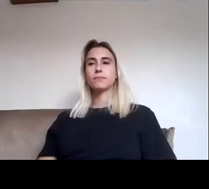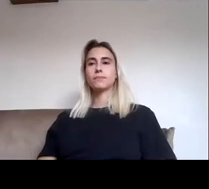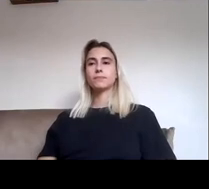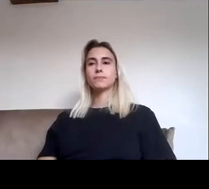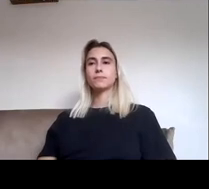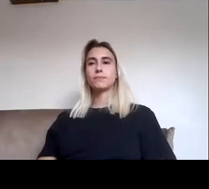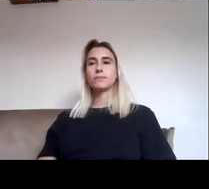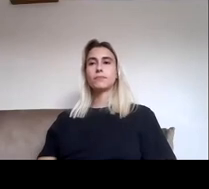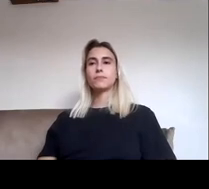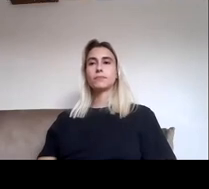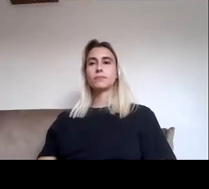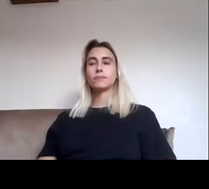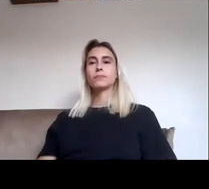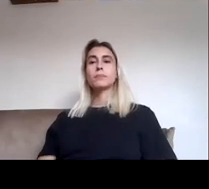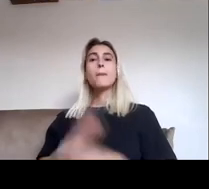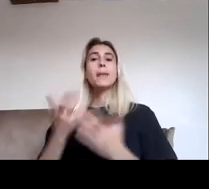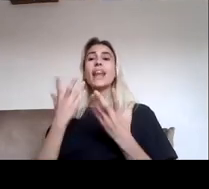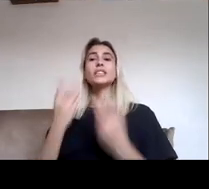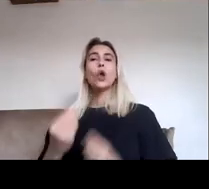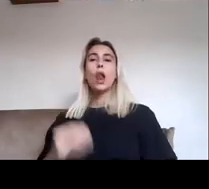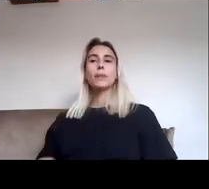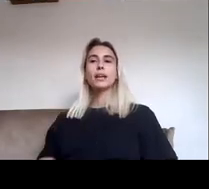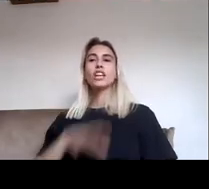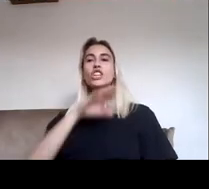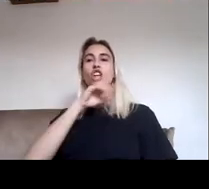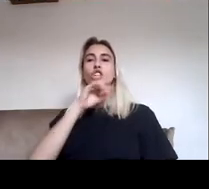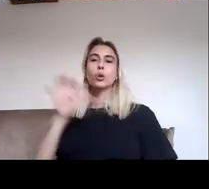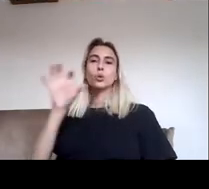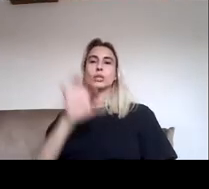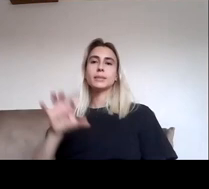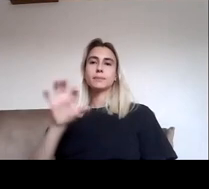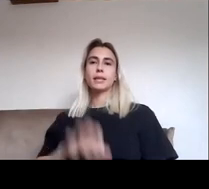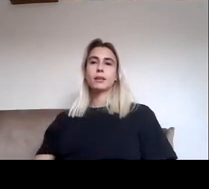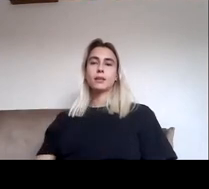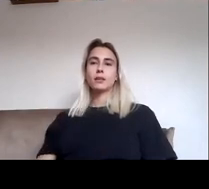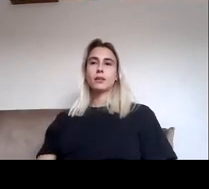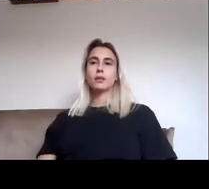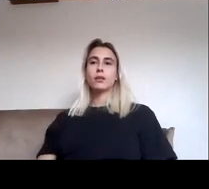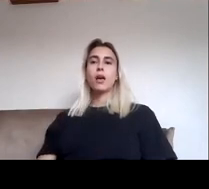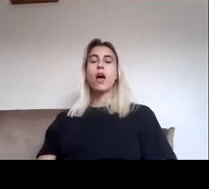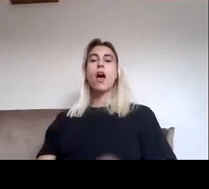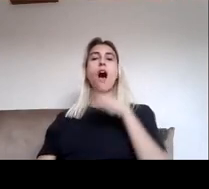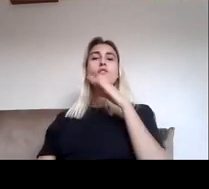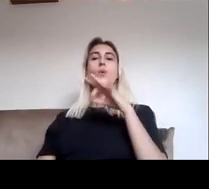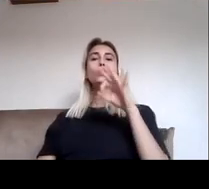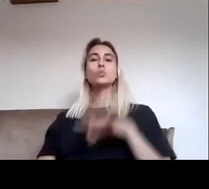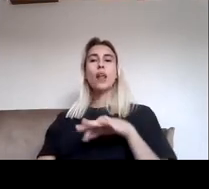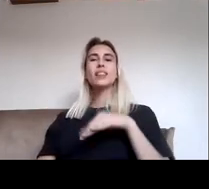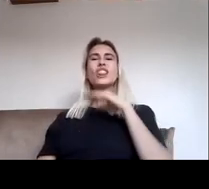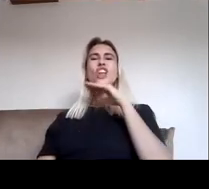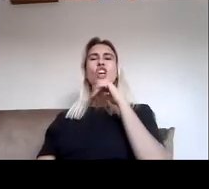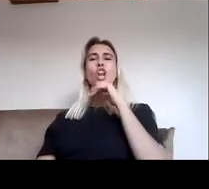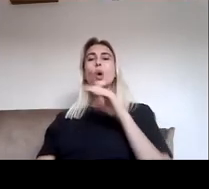Turizm. Yani peki nasıl olabilir? Yaşlı turizmi. Yani Avrupa bugün yaşlı